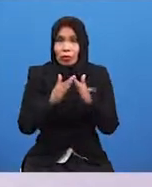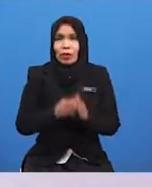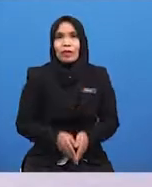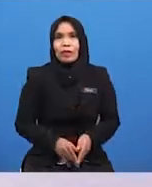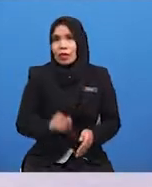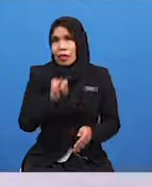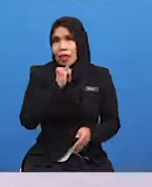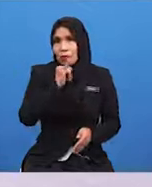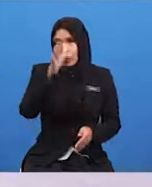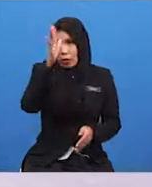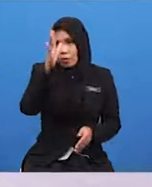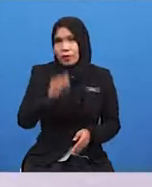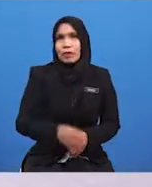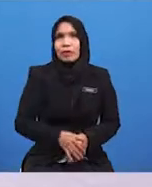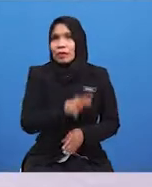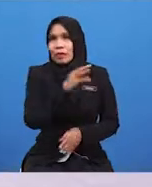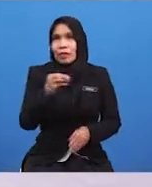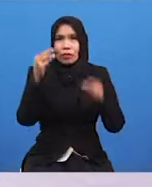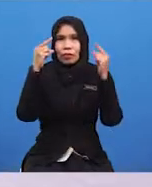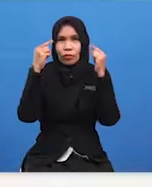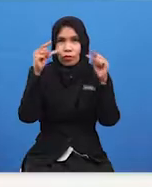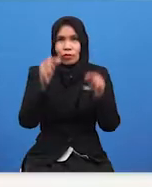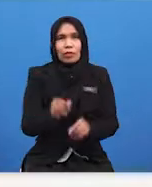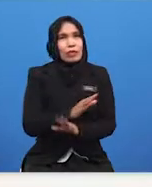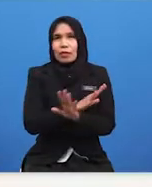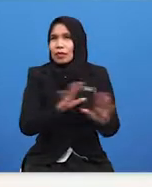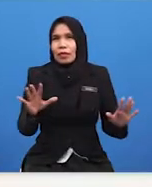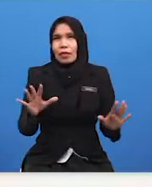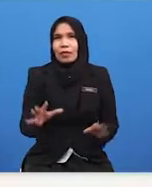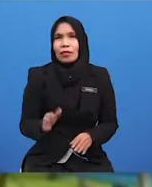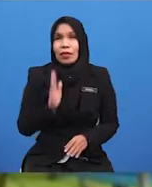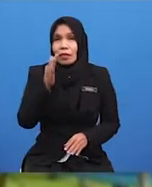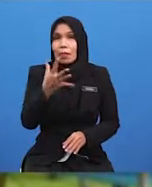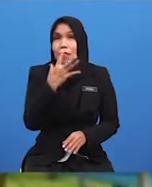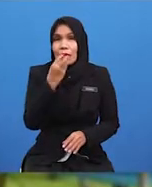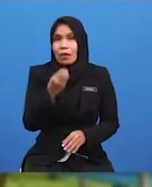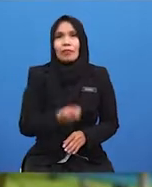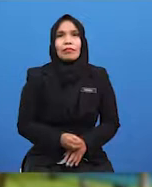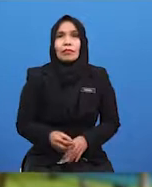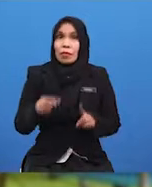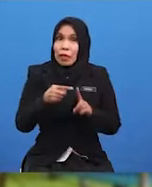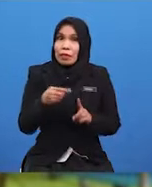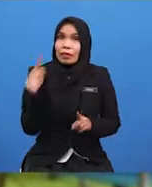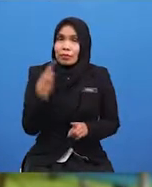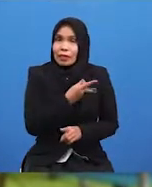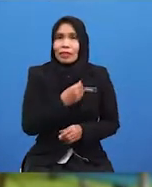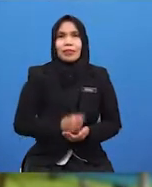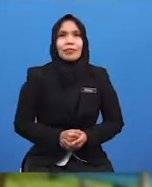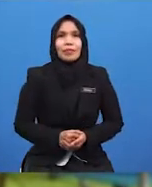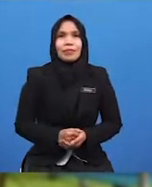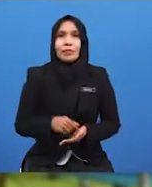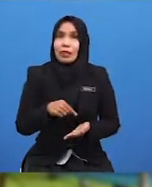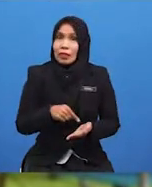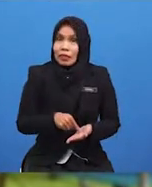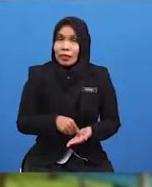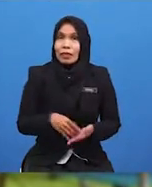pada kita Betulkah cekgu betul demi ini merupakan salah